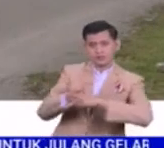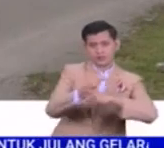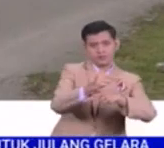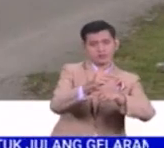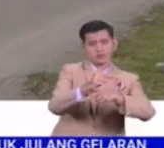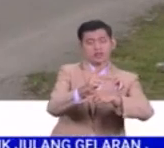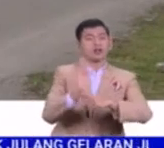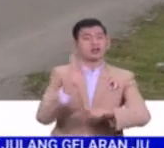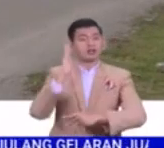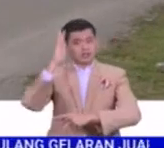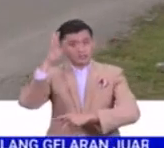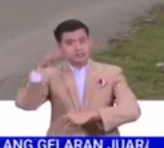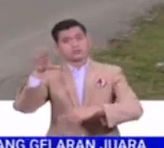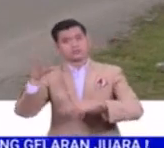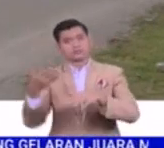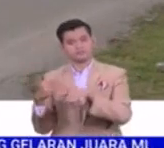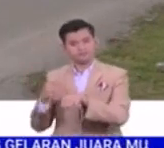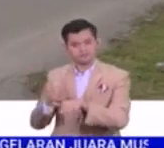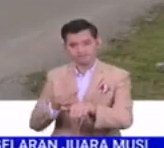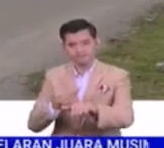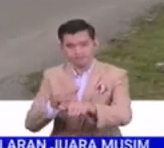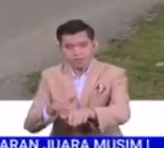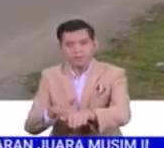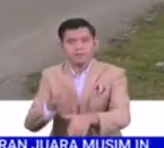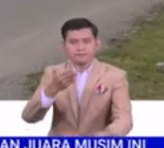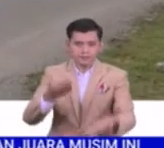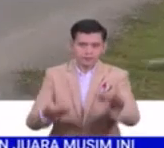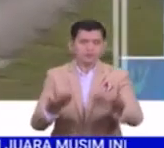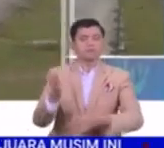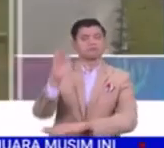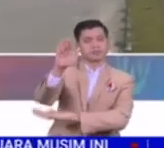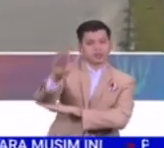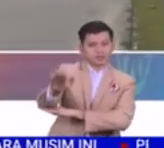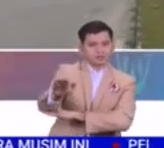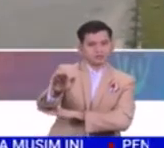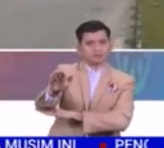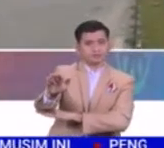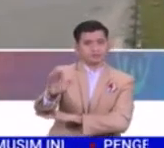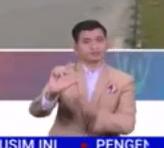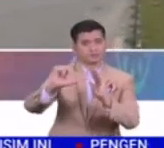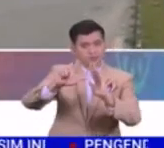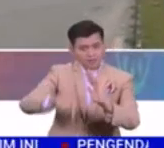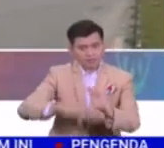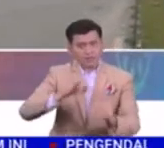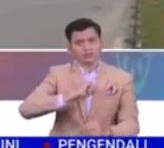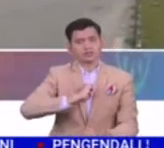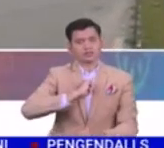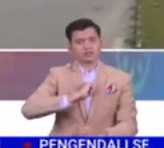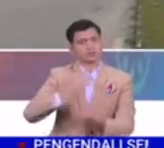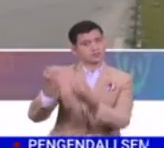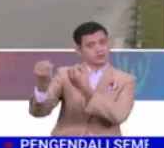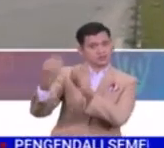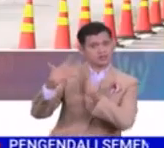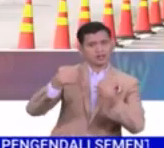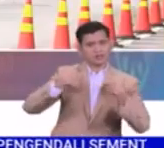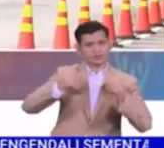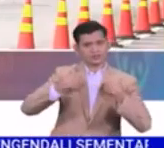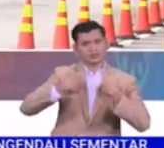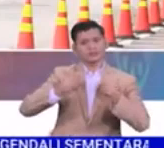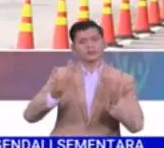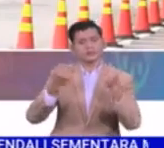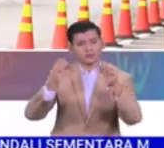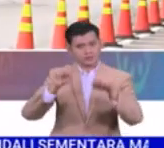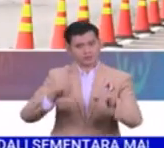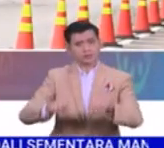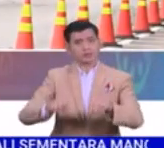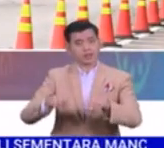trafik akan bertambah menjelang lewat petang nanti. Namun ketika ini saya difahamkan aliran trafik sedikit tinggi dan